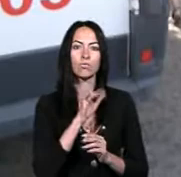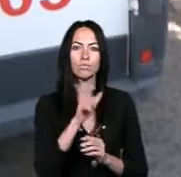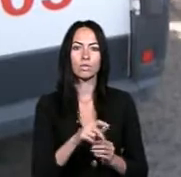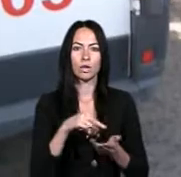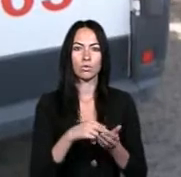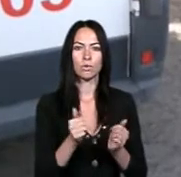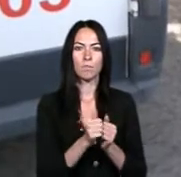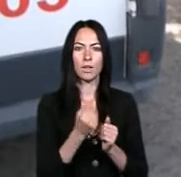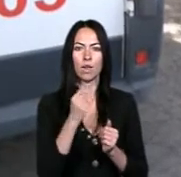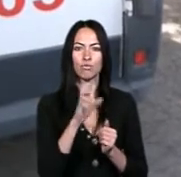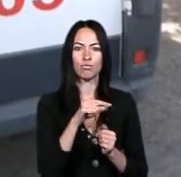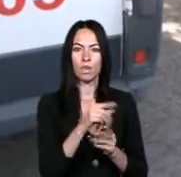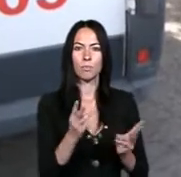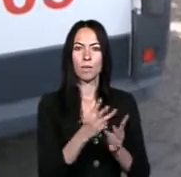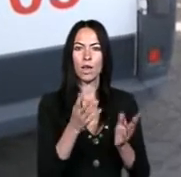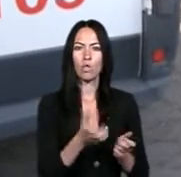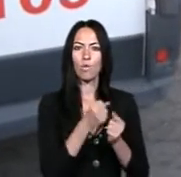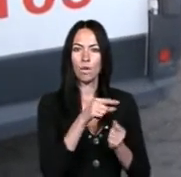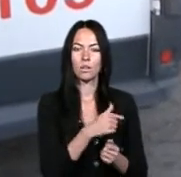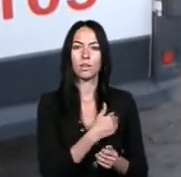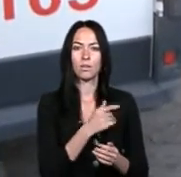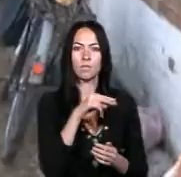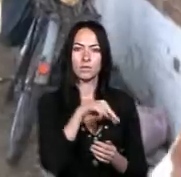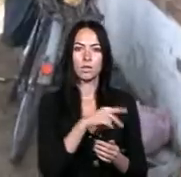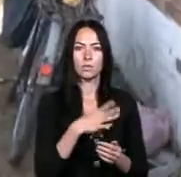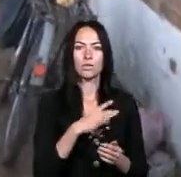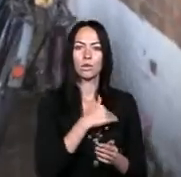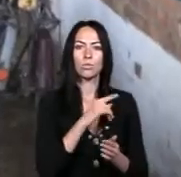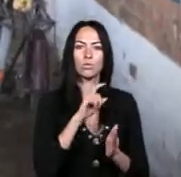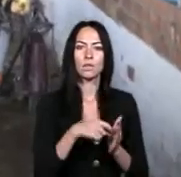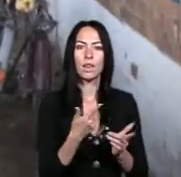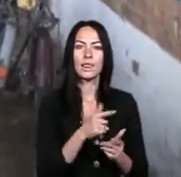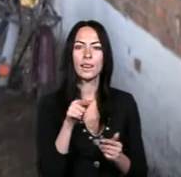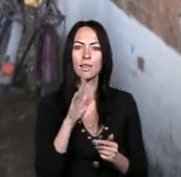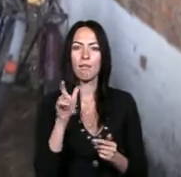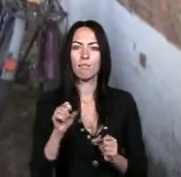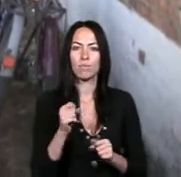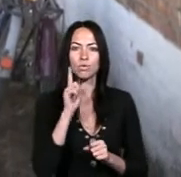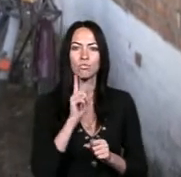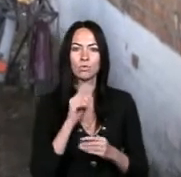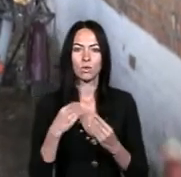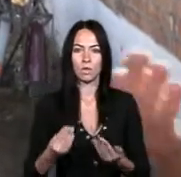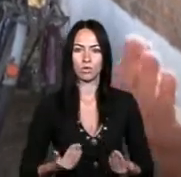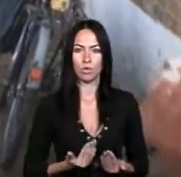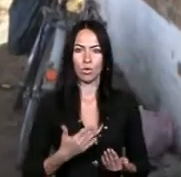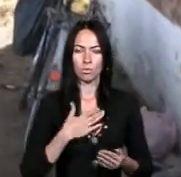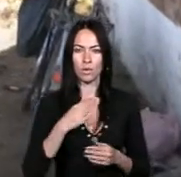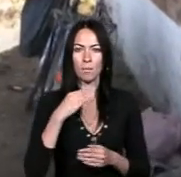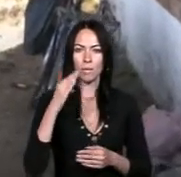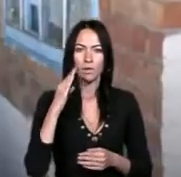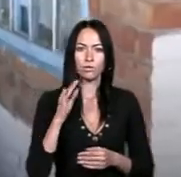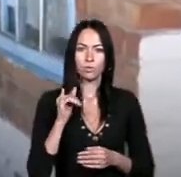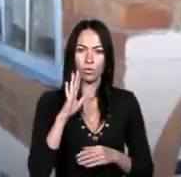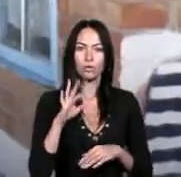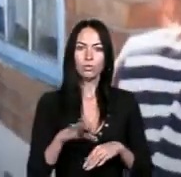селі Гороб'ївка. Хоче дізнатися, де її можуть тимчасово оселити. Мій батько і чоловік. Ми втрьох